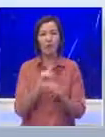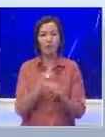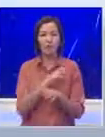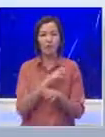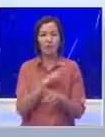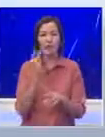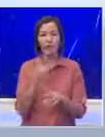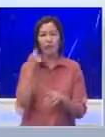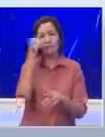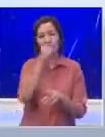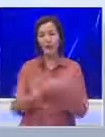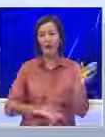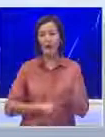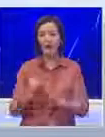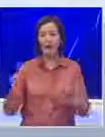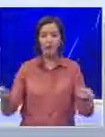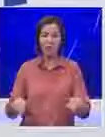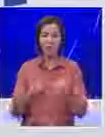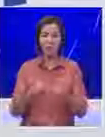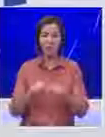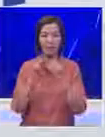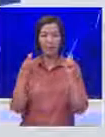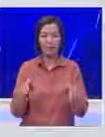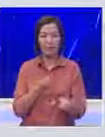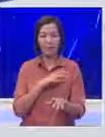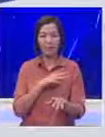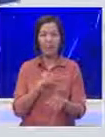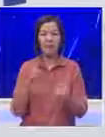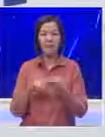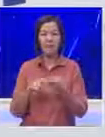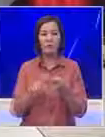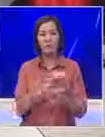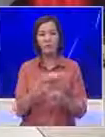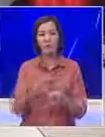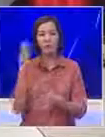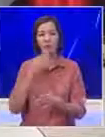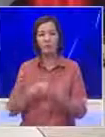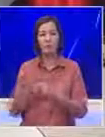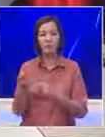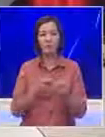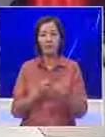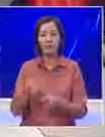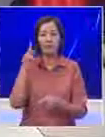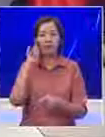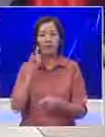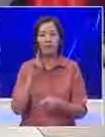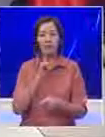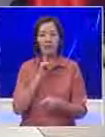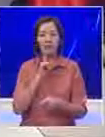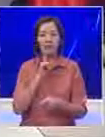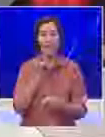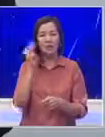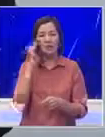қалыпты. 2021 жылдан қайта жанданып, қолданысқа беріліп отыр. Іске қосу рәсіміне Алматы облысы әкімдігі, Қытай